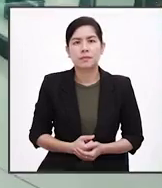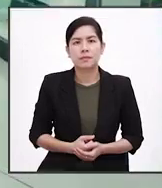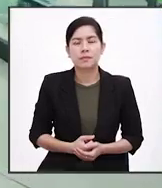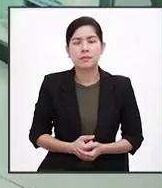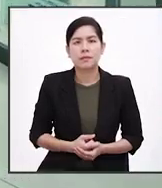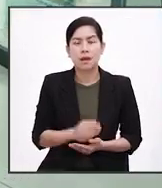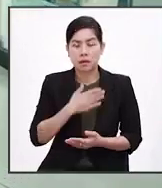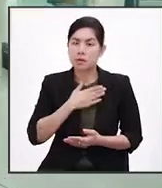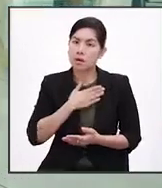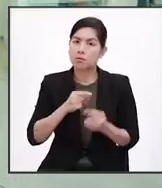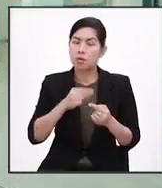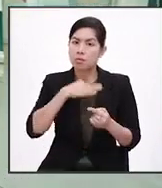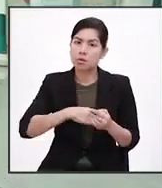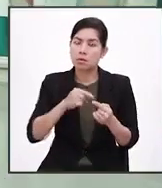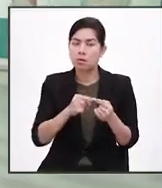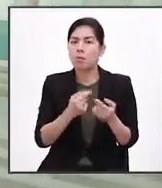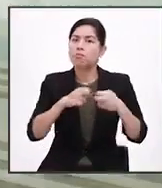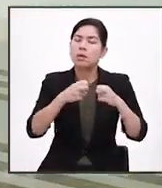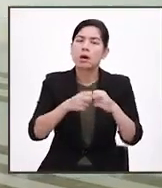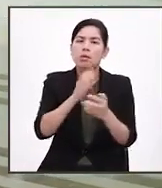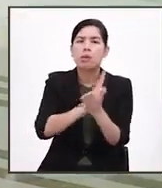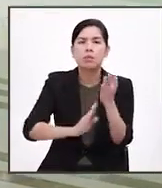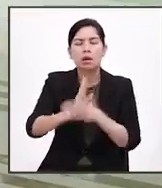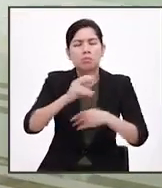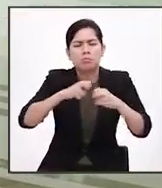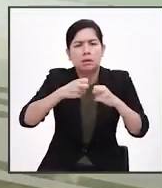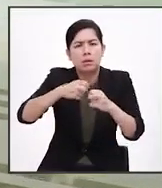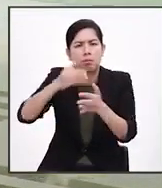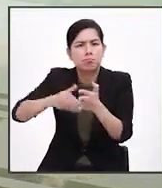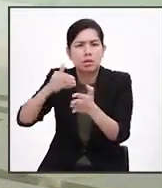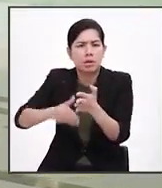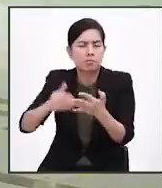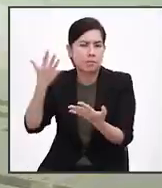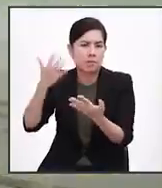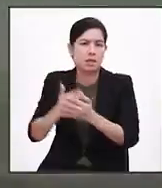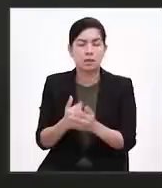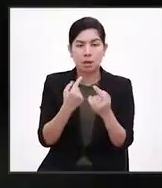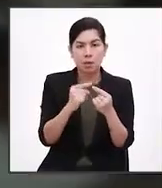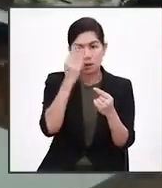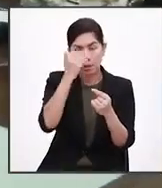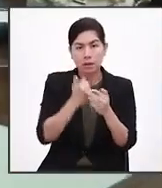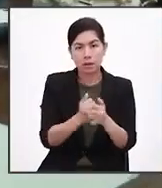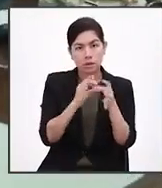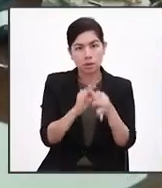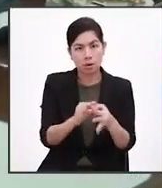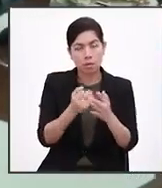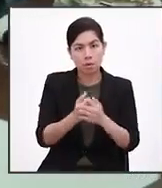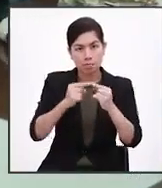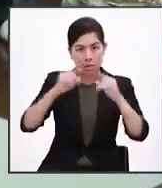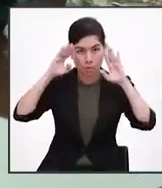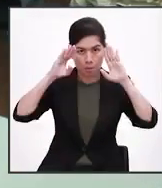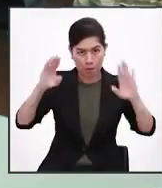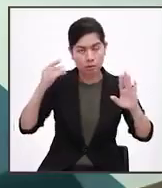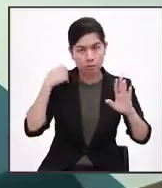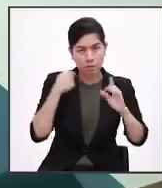สำหรับตัวทันว่าความพิการมันไม่ได้เป็นอุปสรรคของชีวิตของตัวทันเองแต่ว่ามันเป็นแบบทันว่ามันเป็นบทเรียนที่ทันได้เจอม